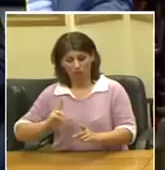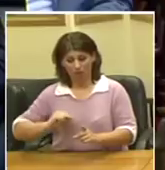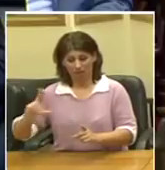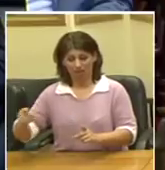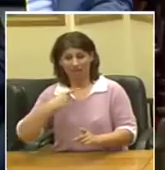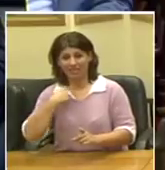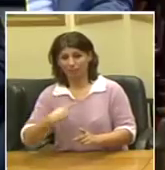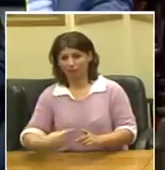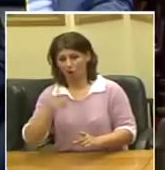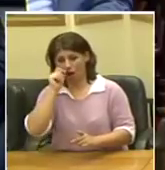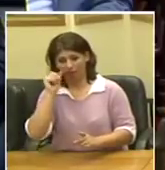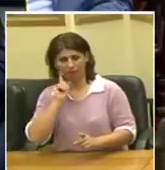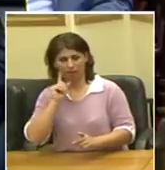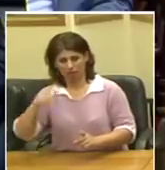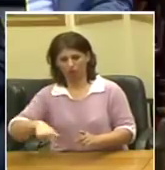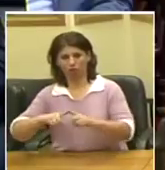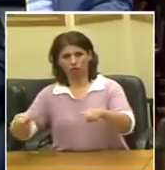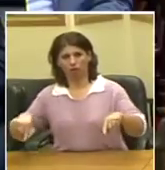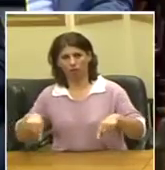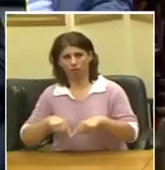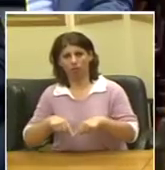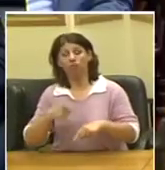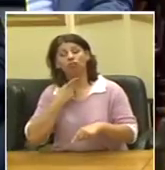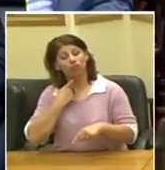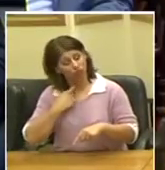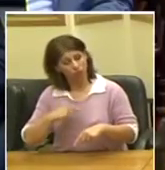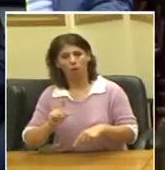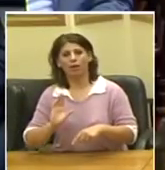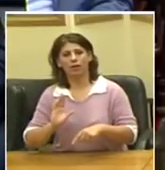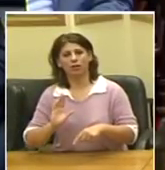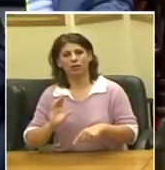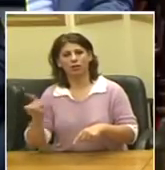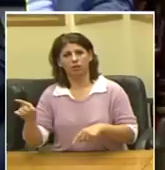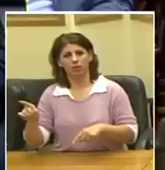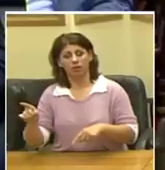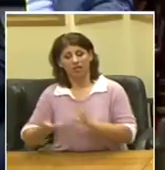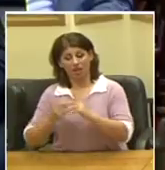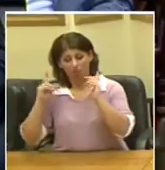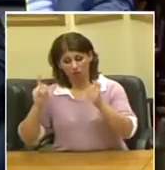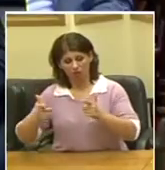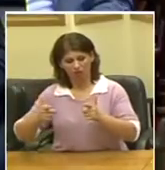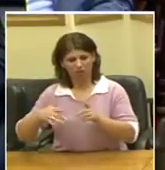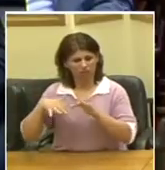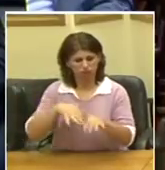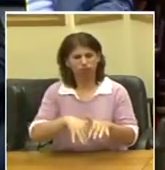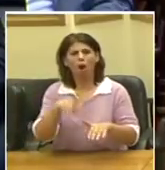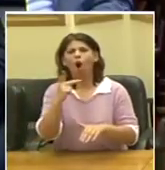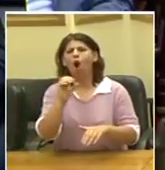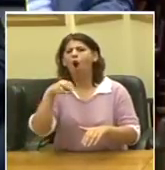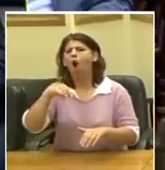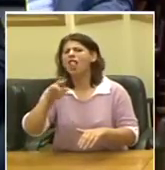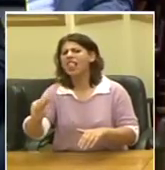συμπεριφορά άντρες και γυναίκες εδώ μέσα. Και μ' αρέσει που τα βάζει όλη η Νέα Δημοκρατία με την Κόλια και με τον Καμένο. Χρόνια τώρα και